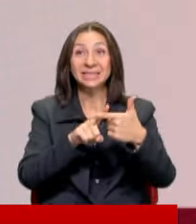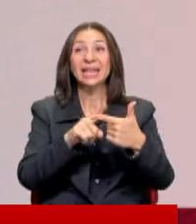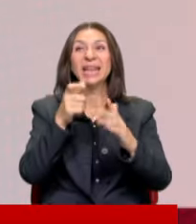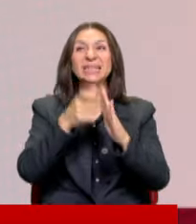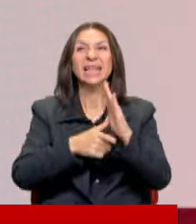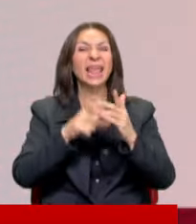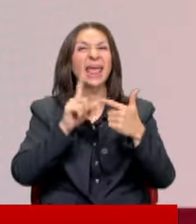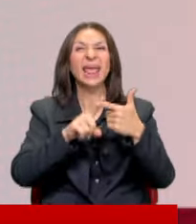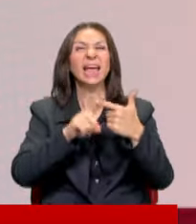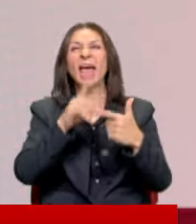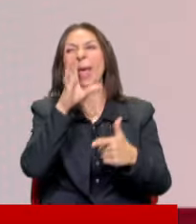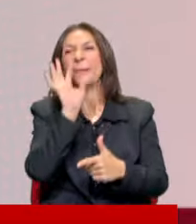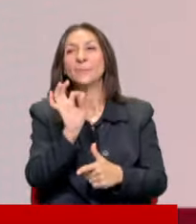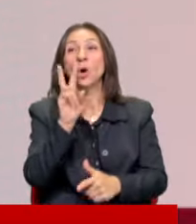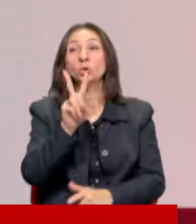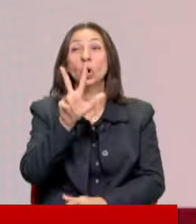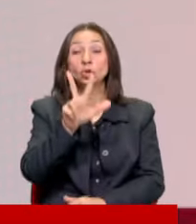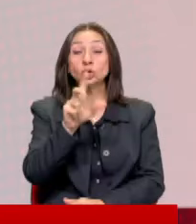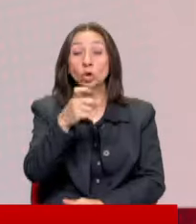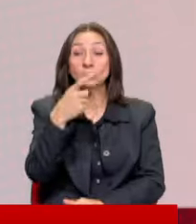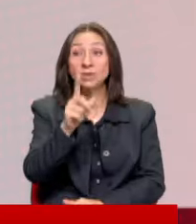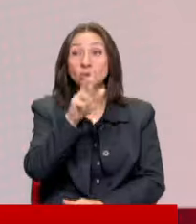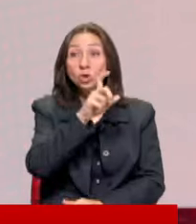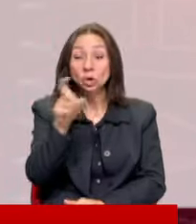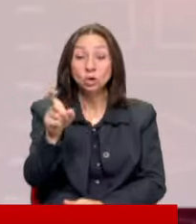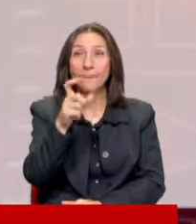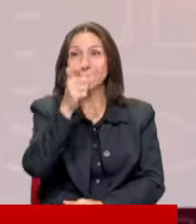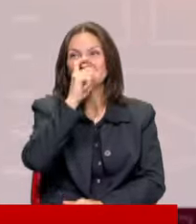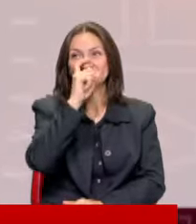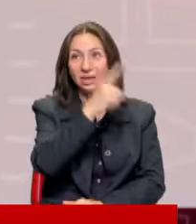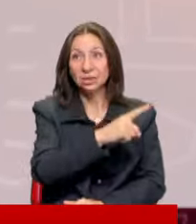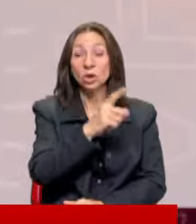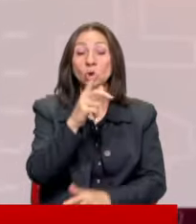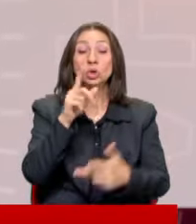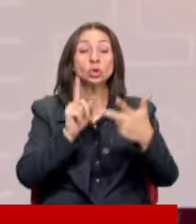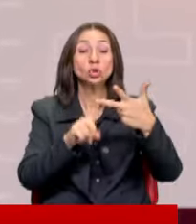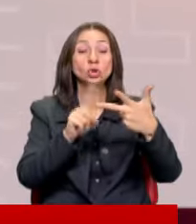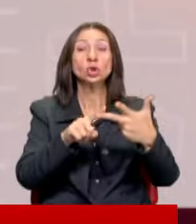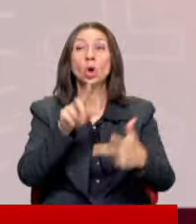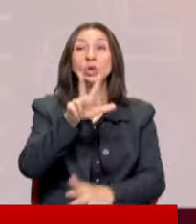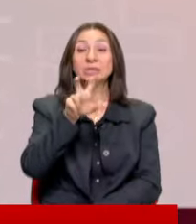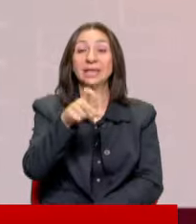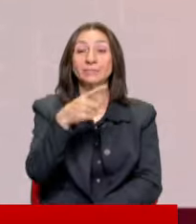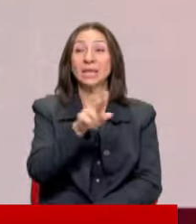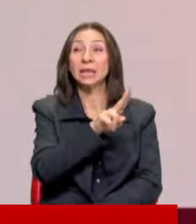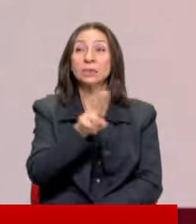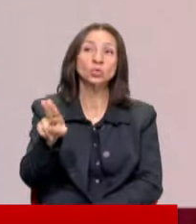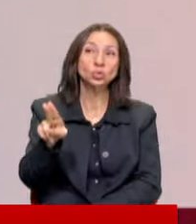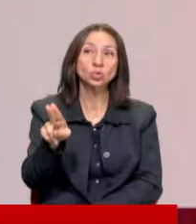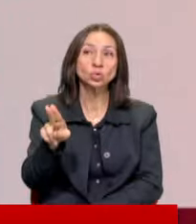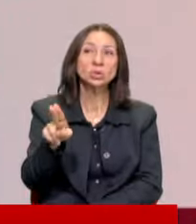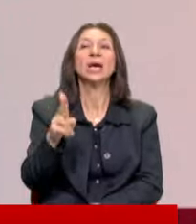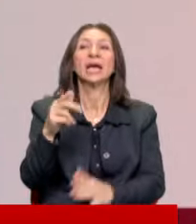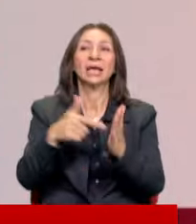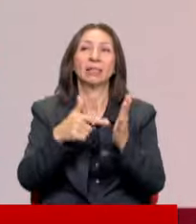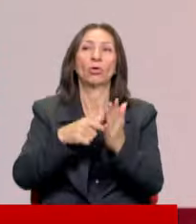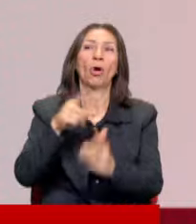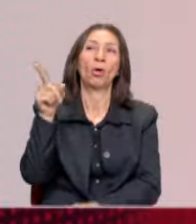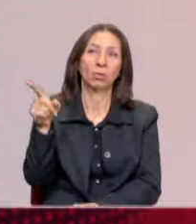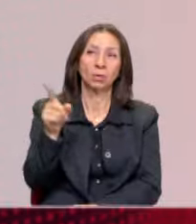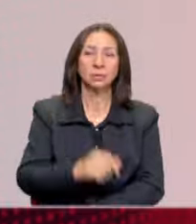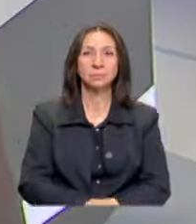Listenin 2 sırasında 39.900 lir ile Beşiktaş 3 sırada İsa 38700 lla Kadıköy